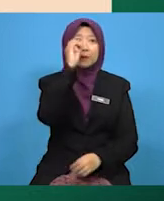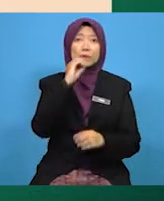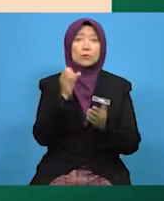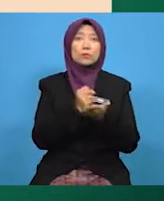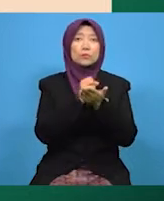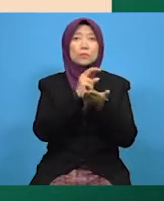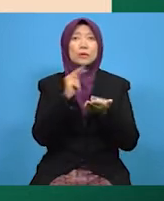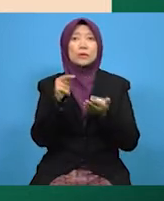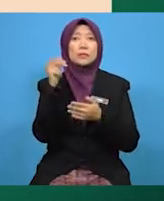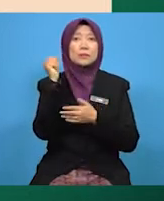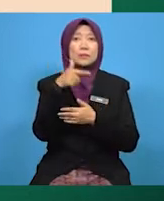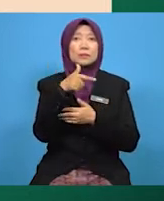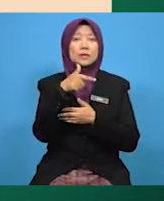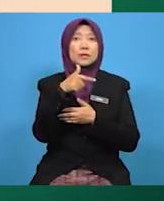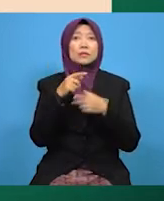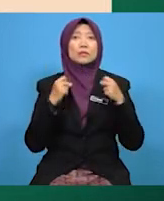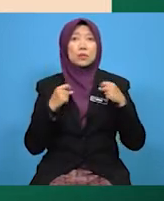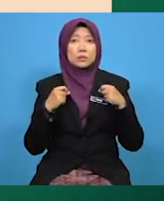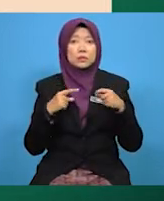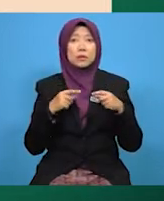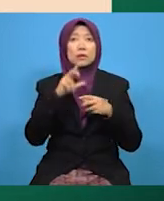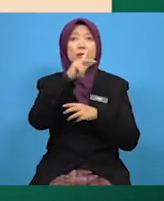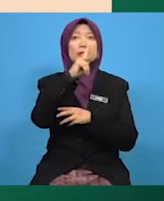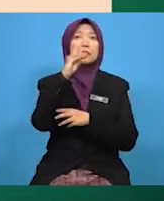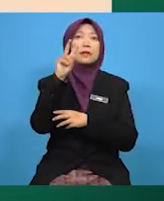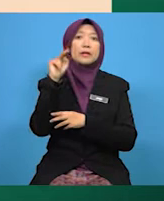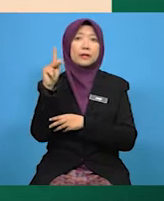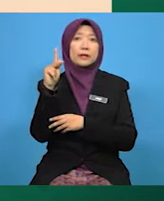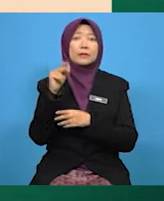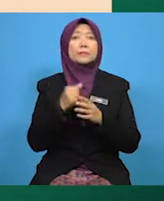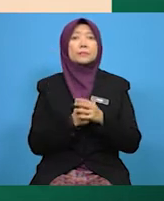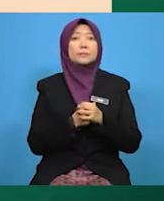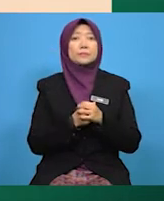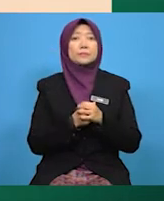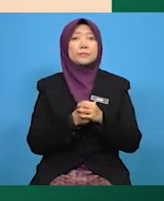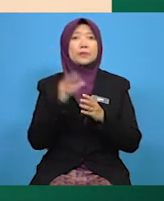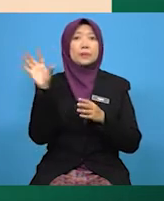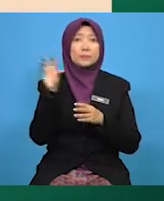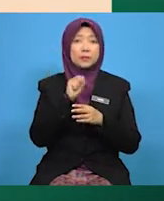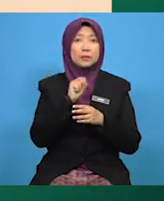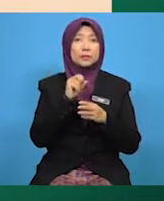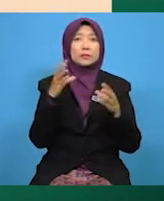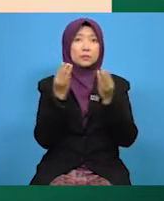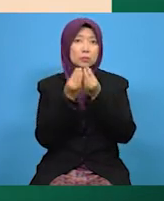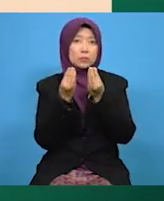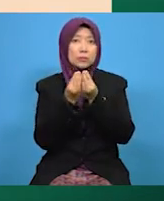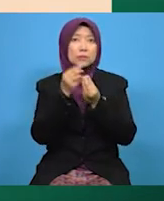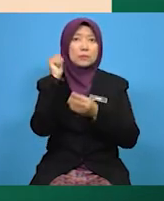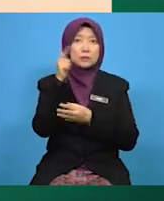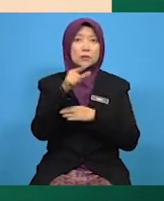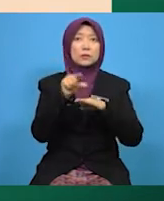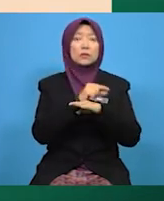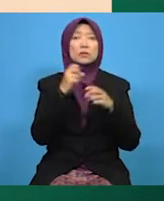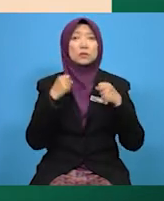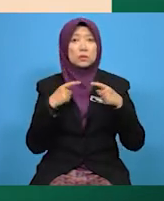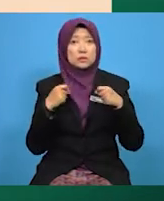Peratus sumbangan perbelanjaan penggunaan sektor swasta terhadap KDNK ialah, ambil jumlah perbelanjaan penggunaan